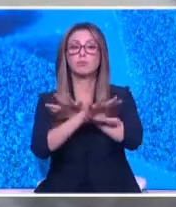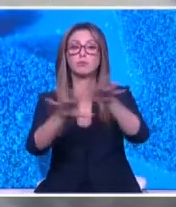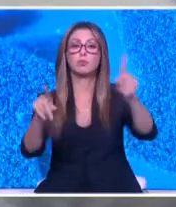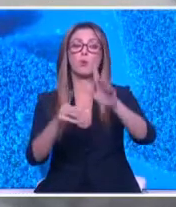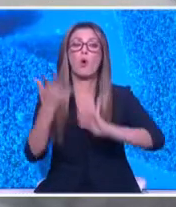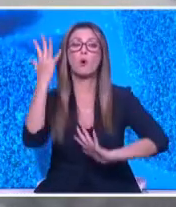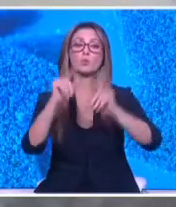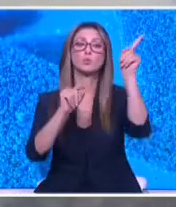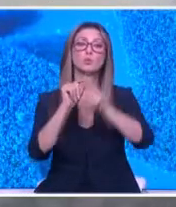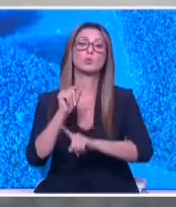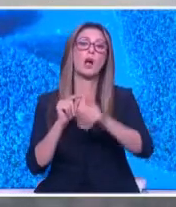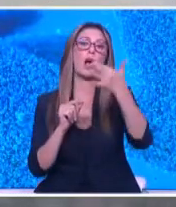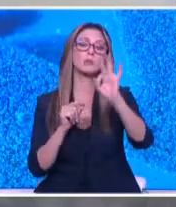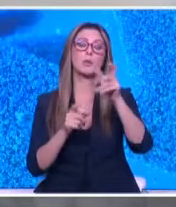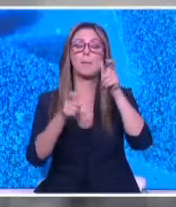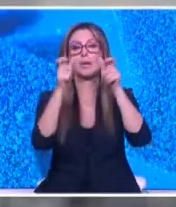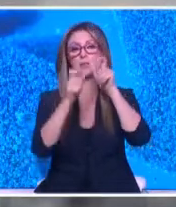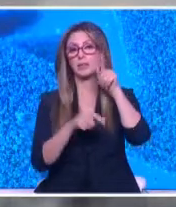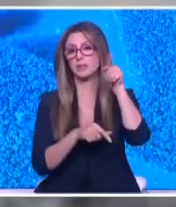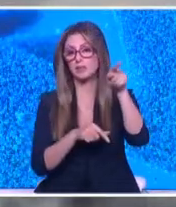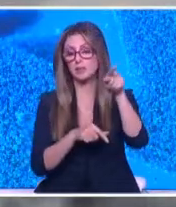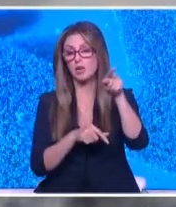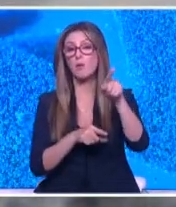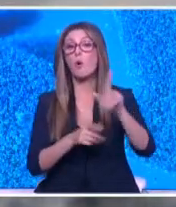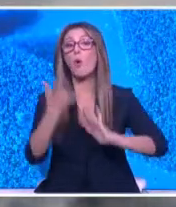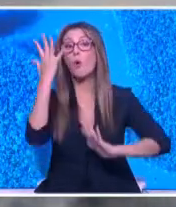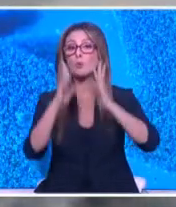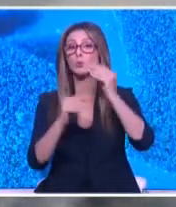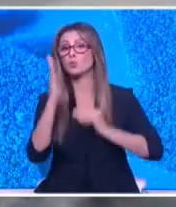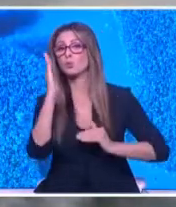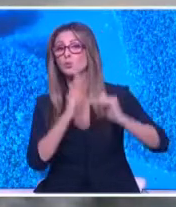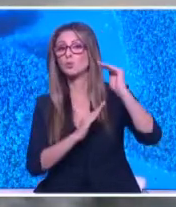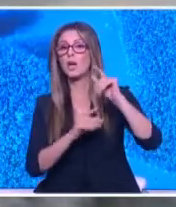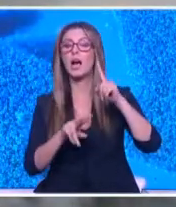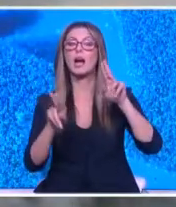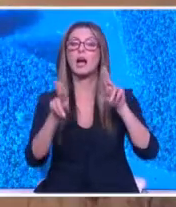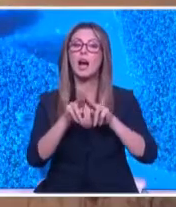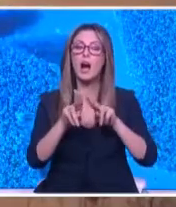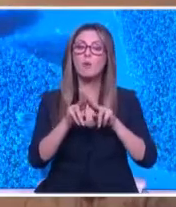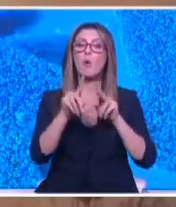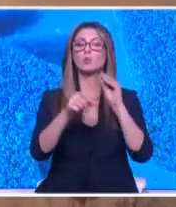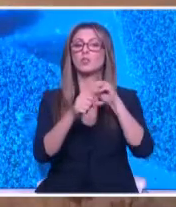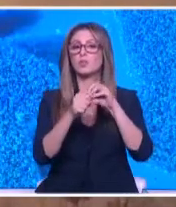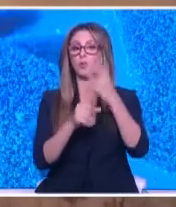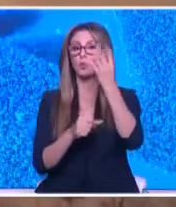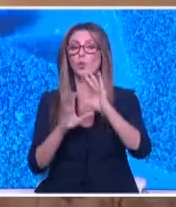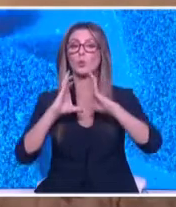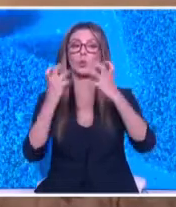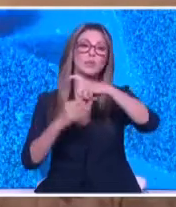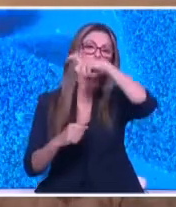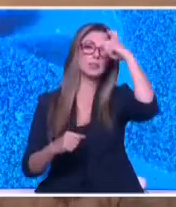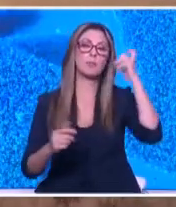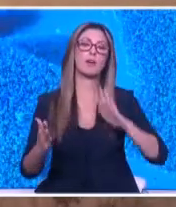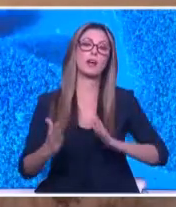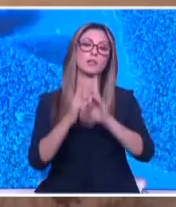ormanlarının %60'ı Brezilya'da yer alıyor. Amazon ormanları yüksek miktarda karbon absorbe ettiği için küresel ısınmaya